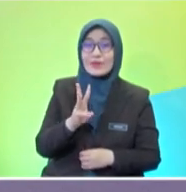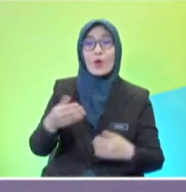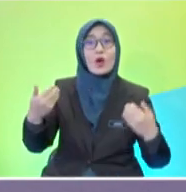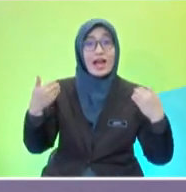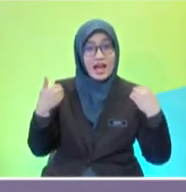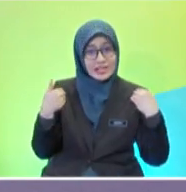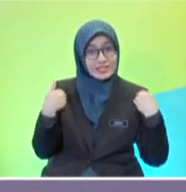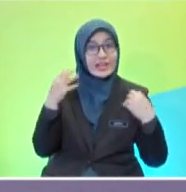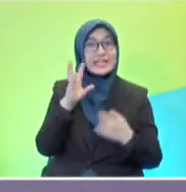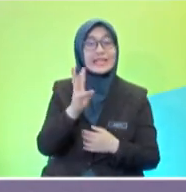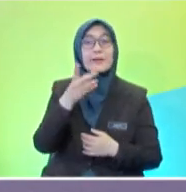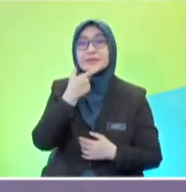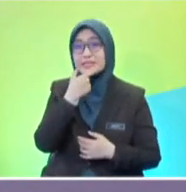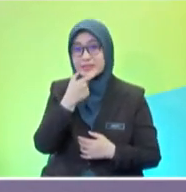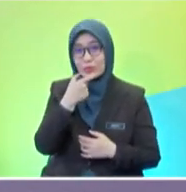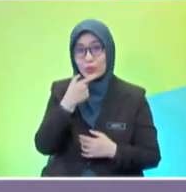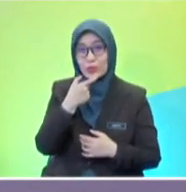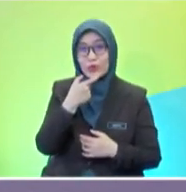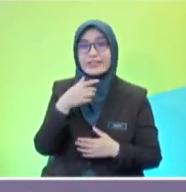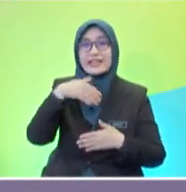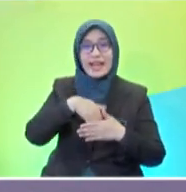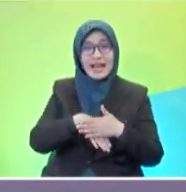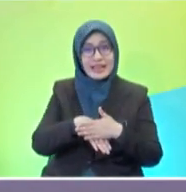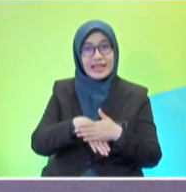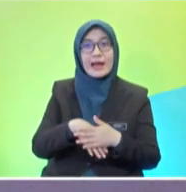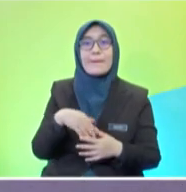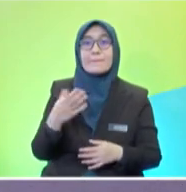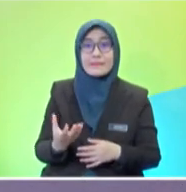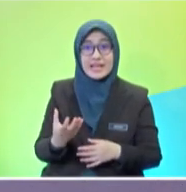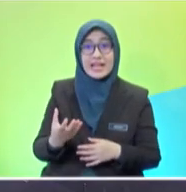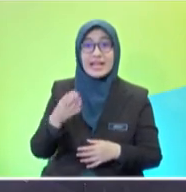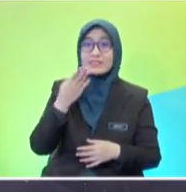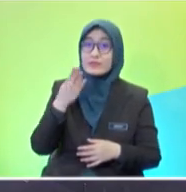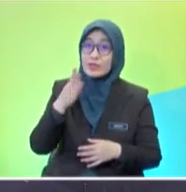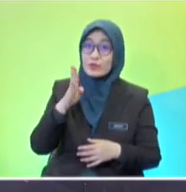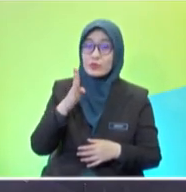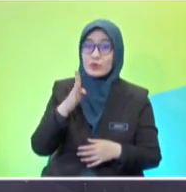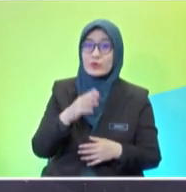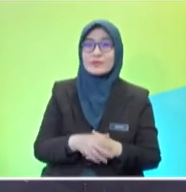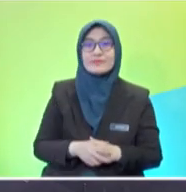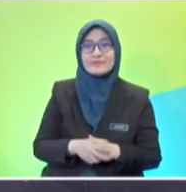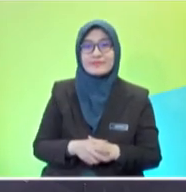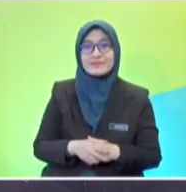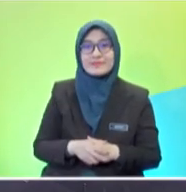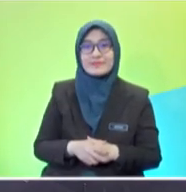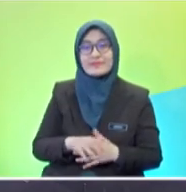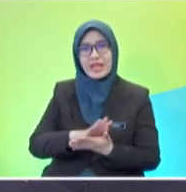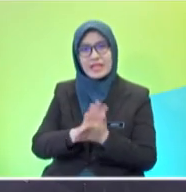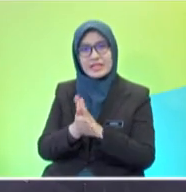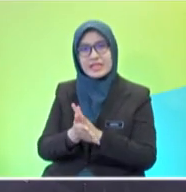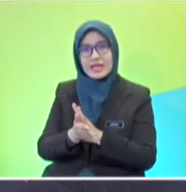6 balang biru tuh bertambah banyak atau menjadi